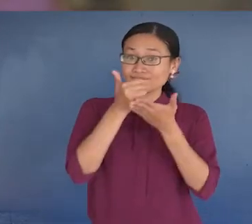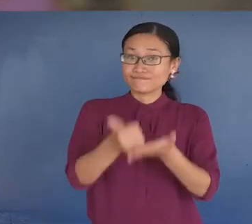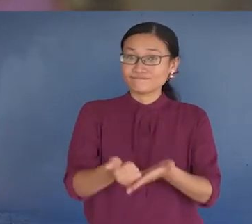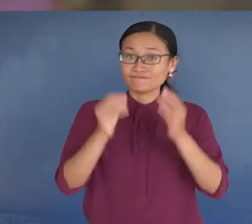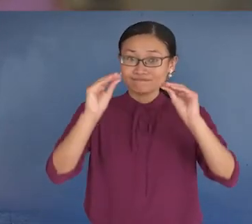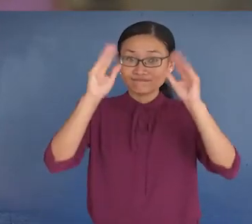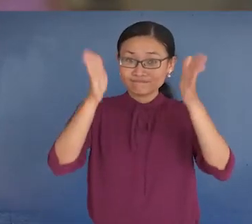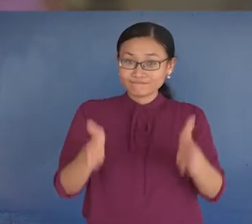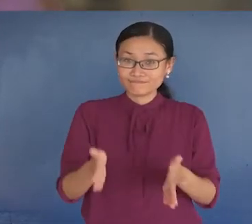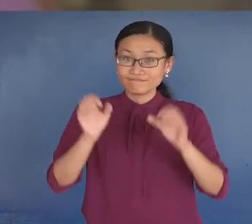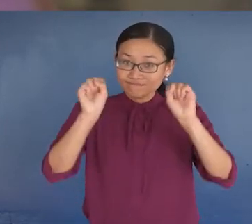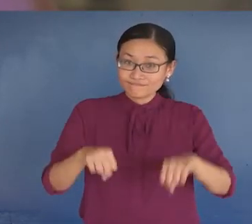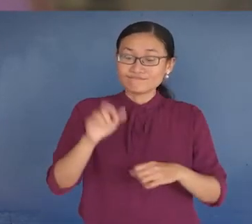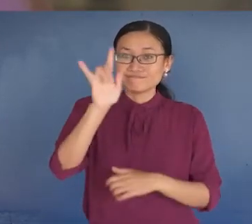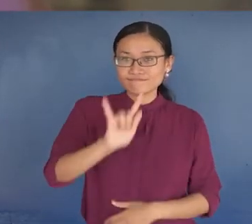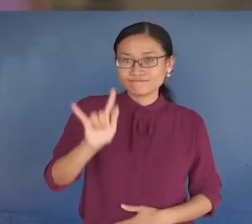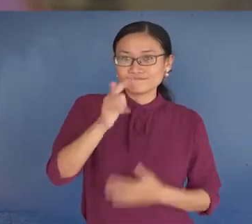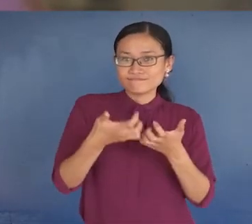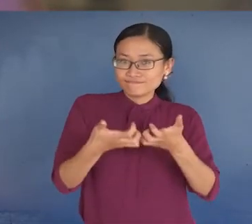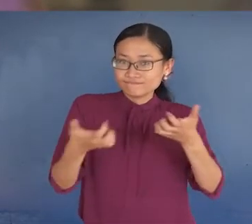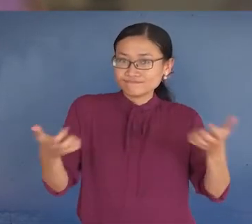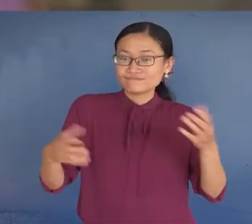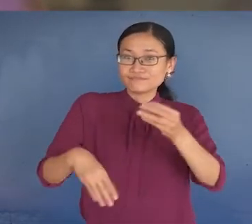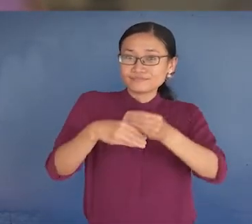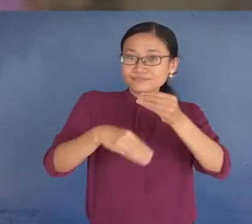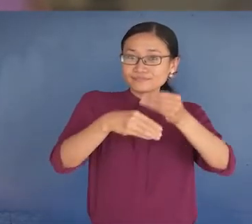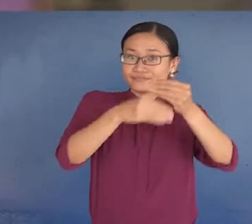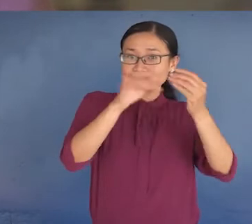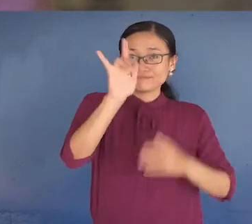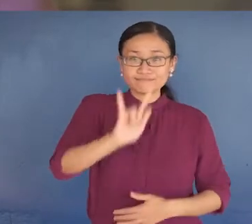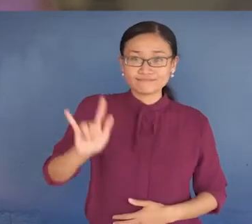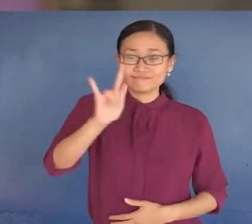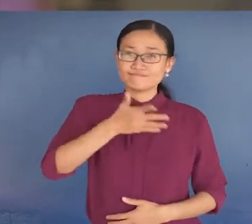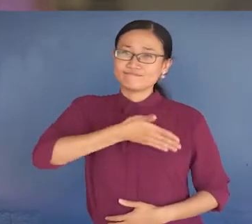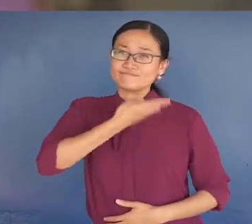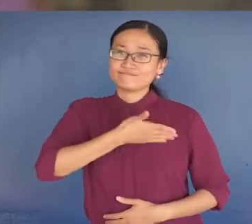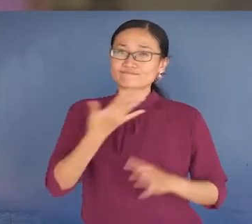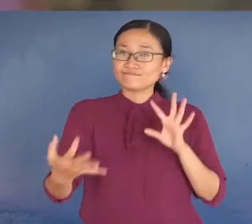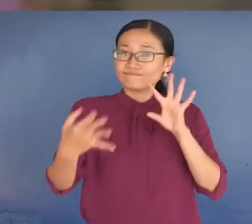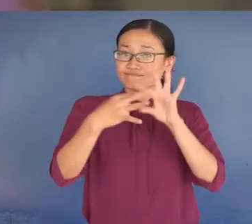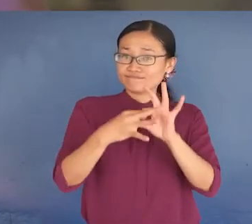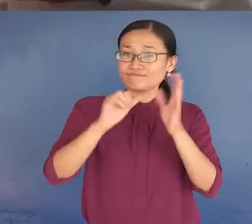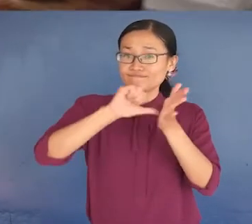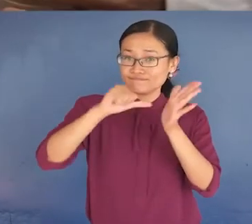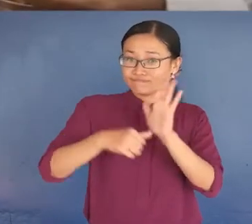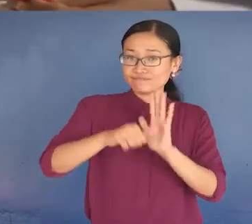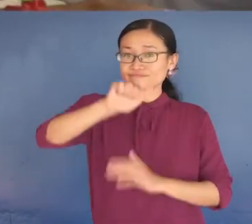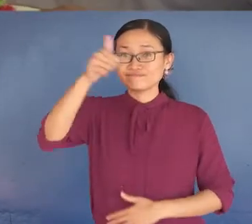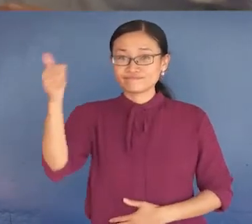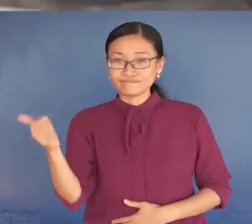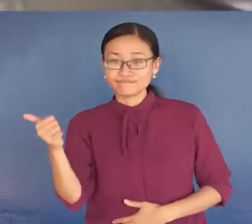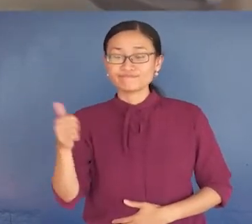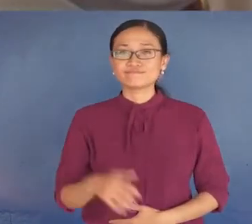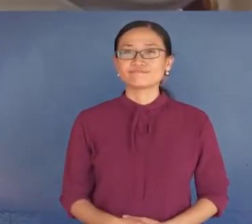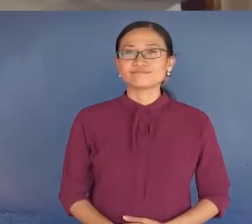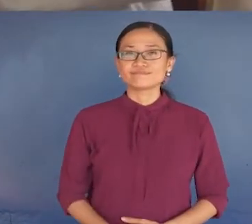យើងជួយឲ្យគ្រូនឹងគាត់ចេះប្រើប្រាស់សម្ភារៈហើយនឹងបញ្ចូលនៅអារម្មណ៍ដែលតាក់ទងទៅនឹងខ្